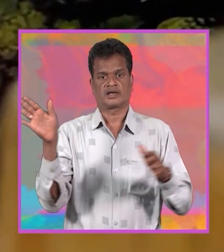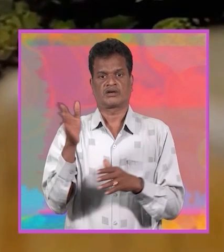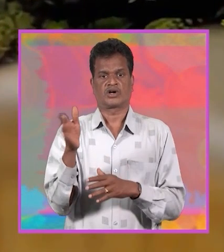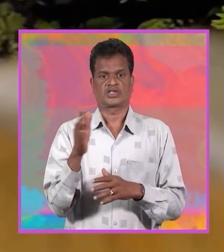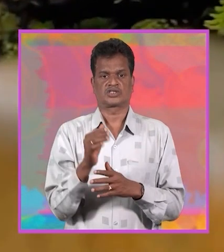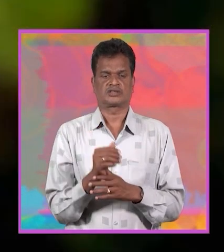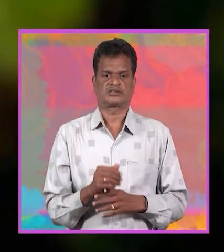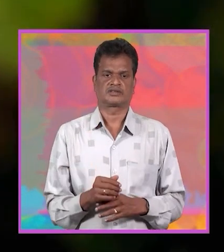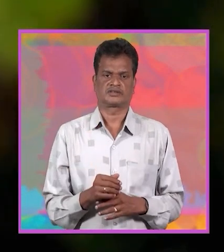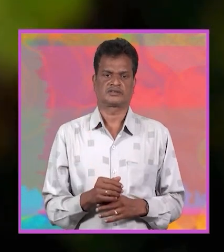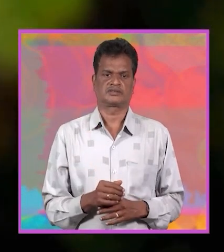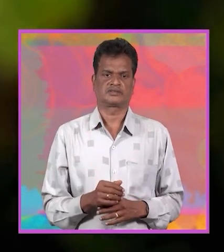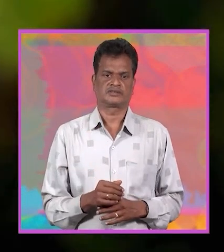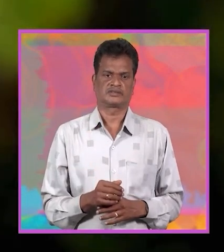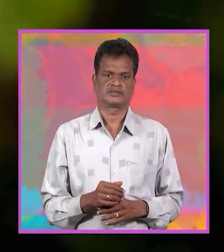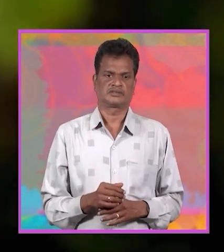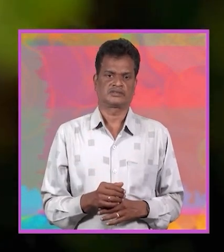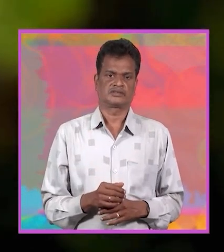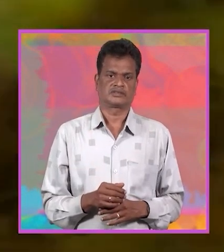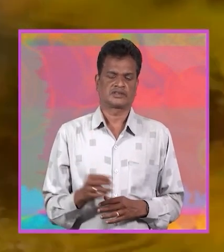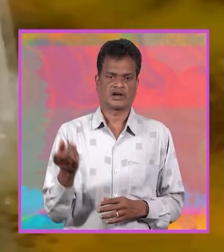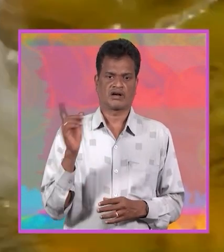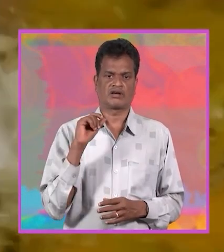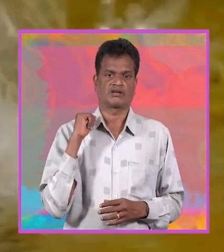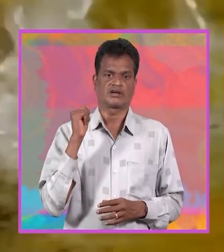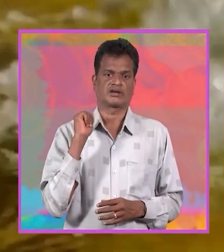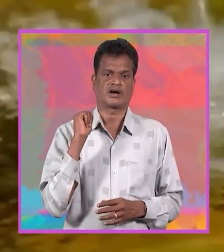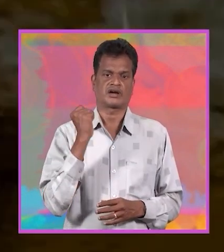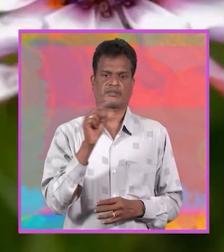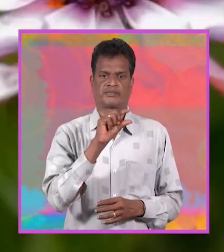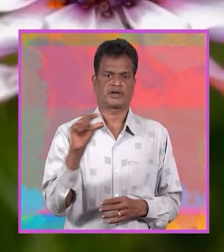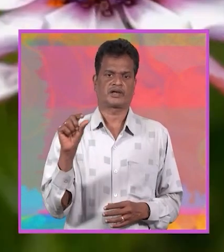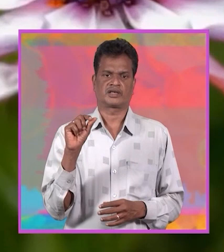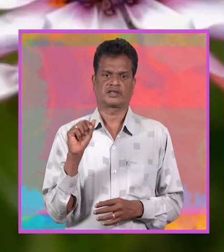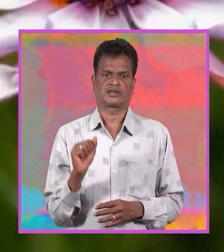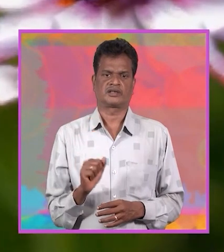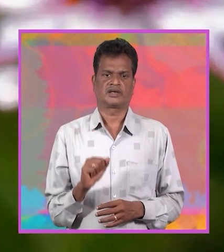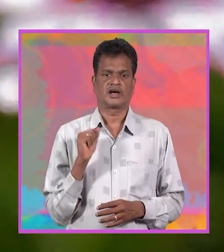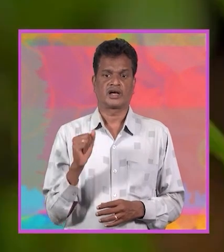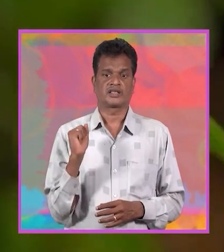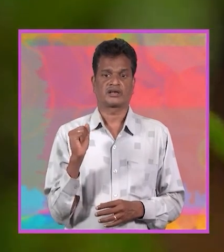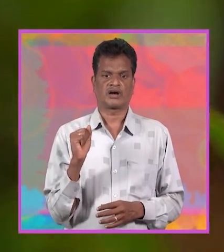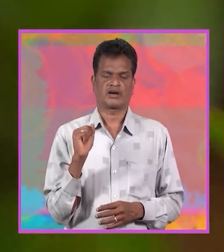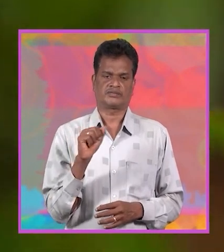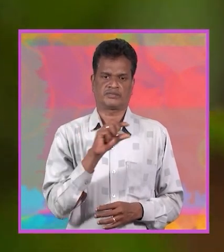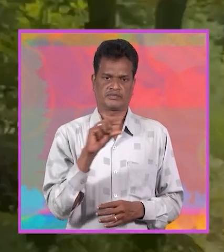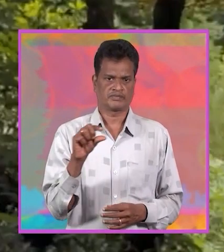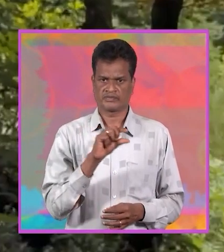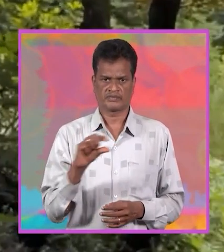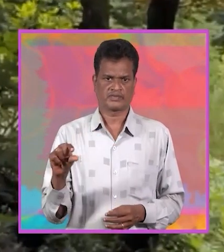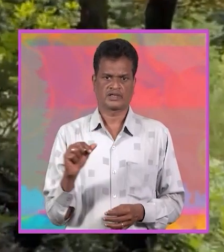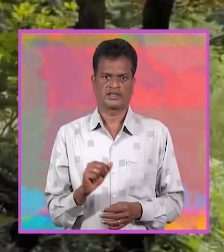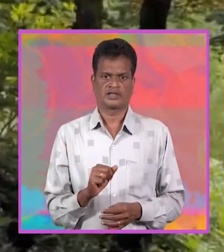இப்படி. அதுக்கடுத்து பார்த்தீங்கன்னா காரண பெயர் ஒன்று சொல்லியிருக்காங்க. அந்த காரண பெயர்னால் அதுக்கு ஏதோ காரணம் இருக்கும், அந்த காரணத்தை